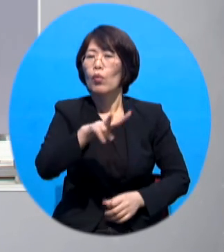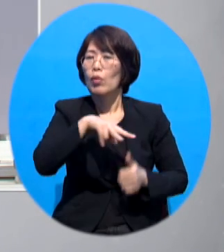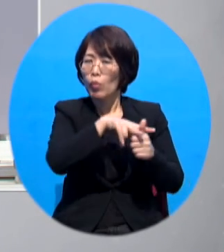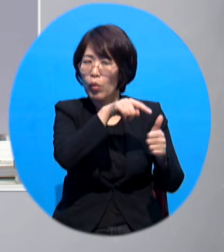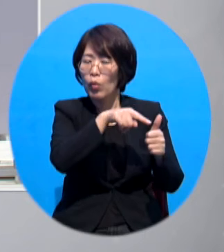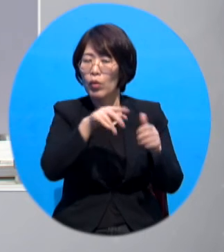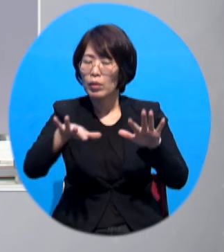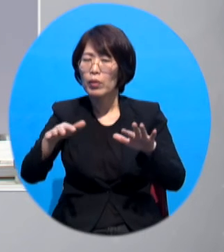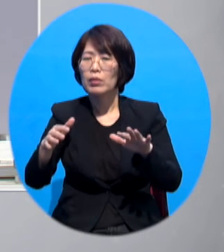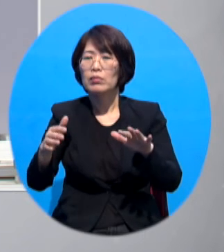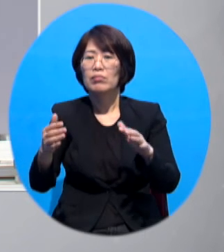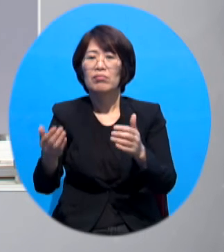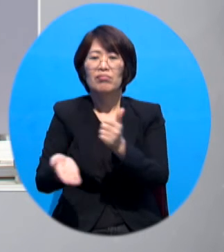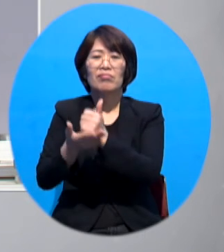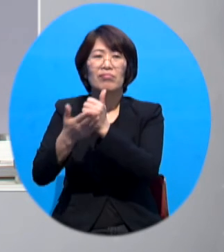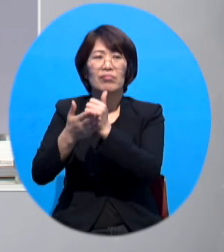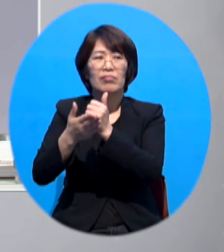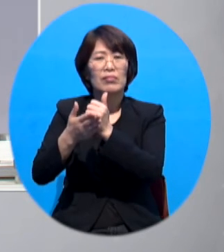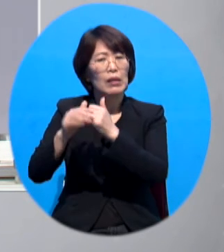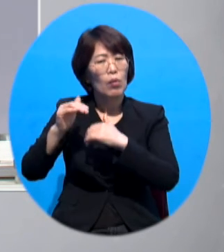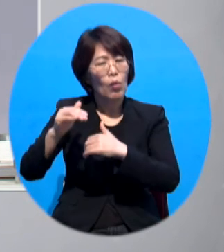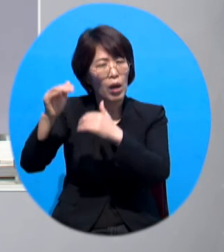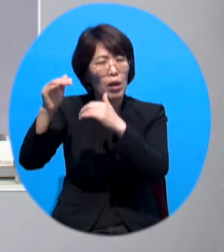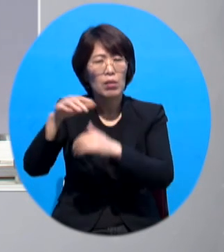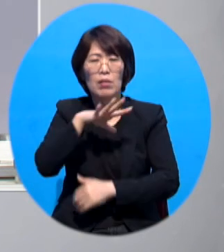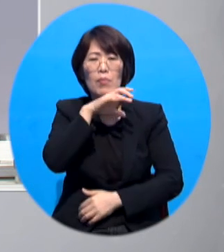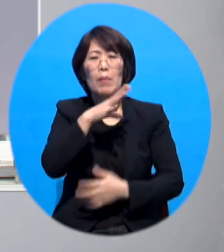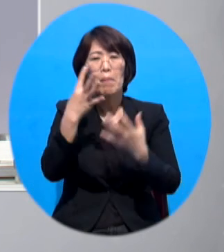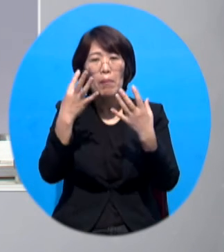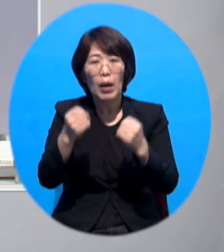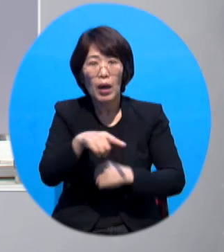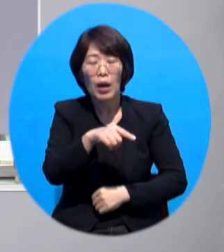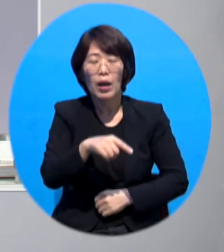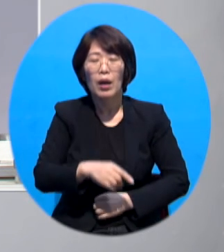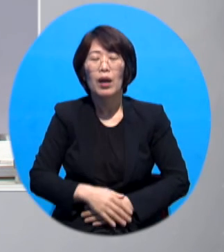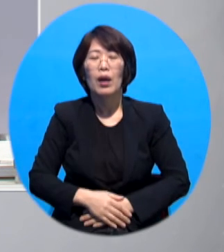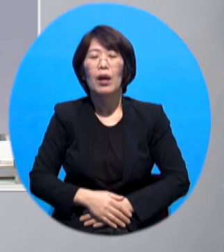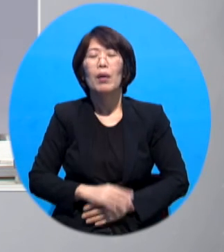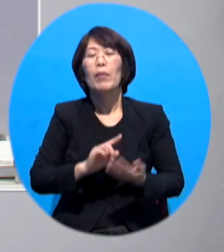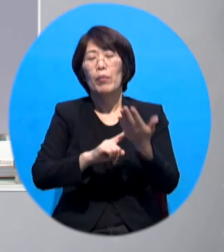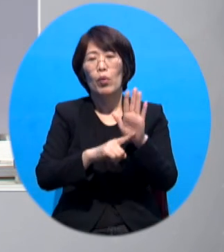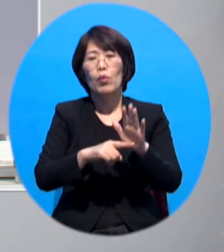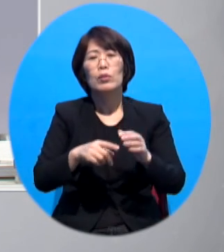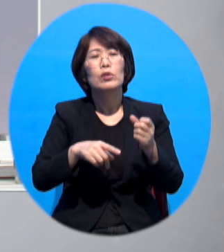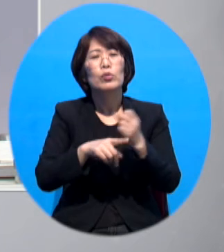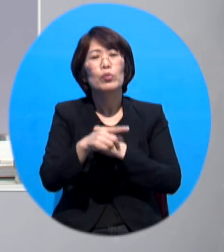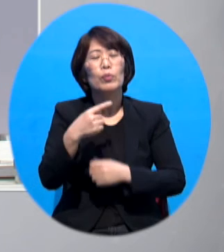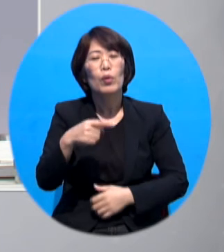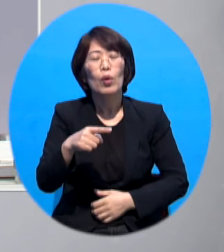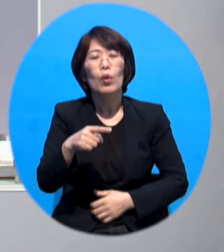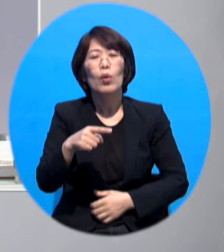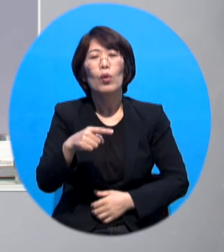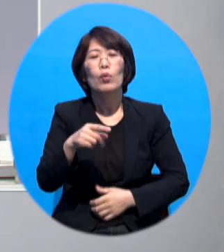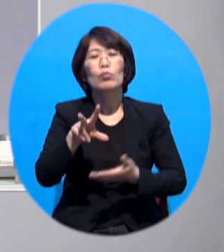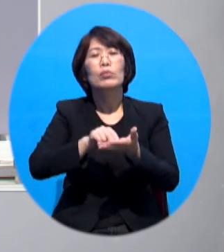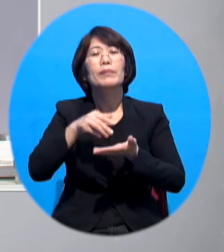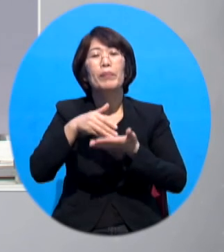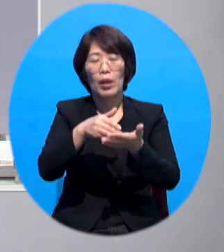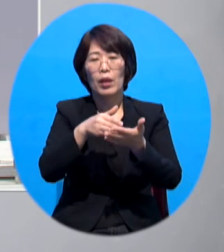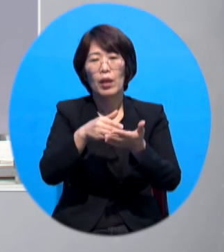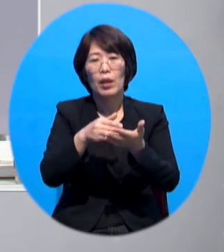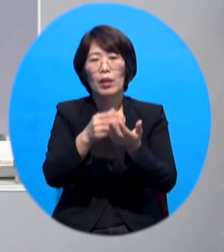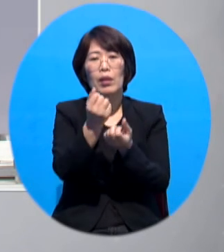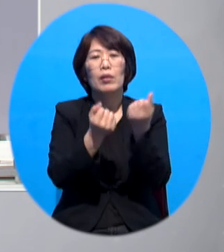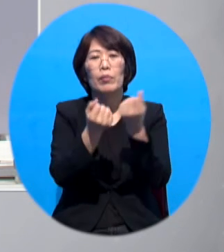후보 추대 에 과정에 많은 불만을 표시 하셨습니다 어떤 이유에서 문제제기를 하셨는지 말씀해